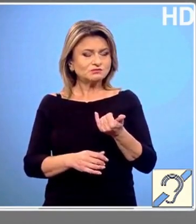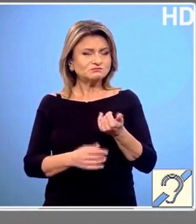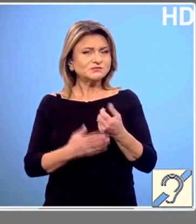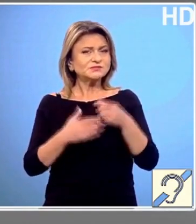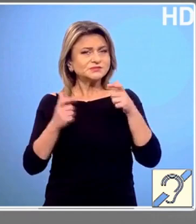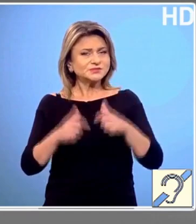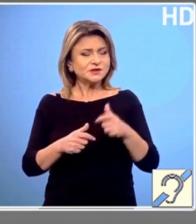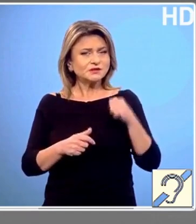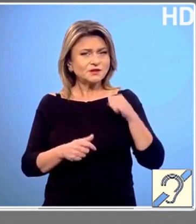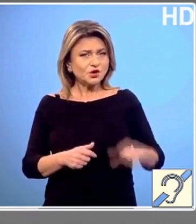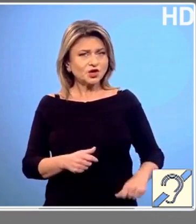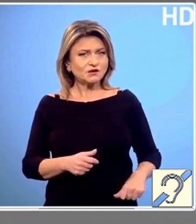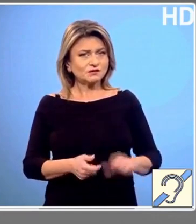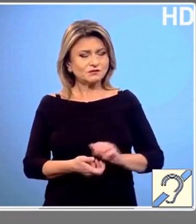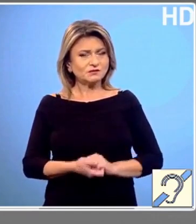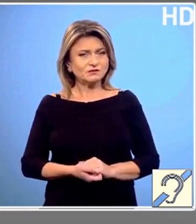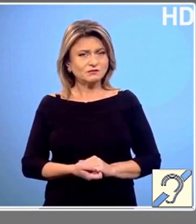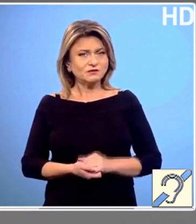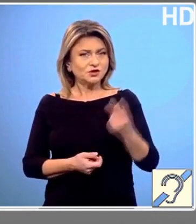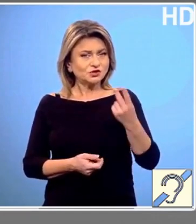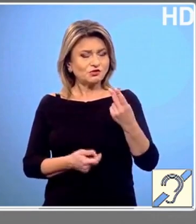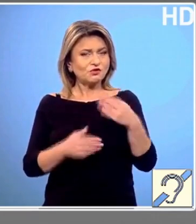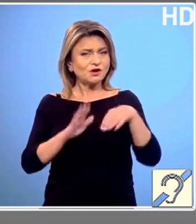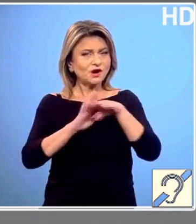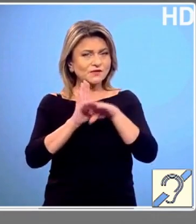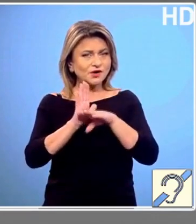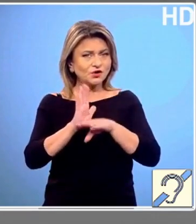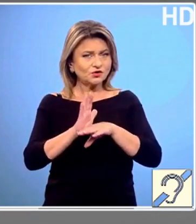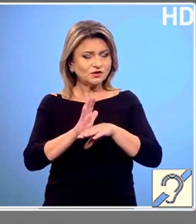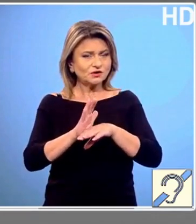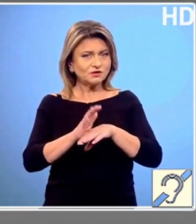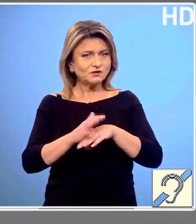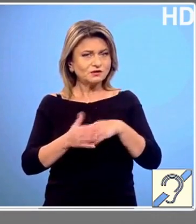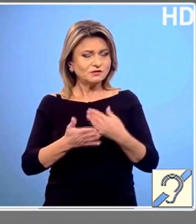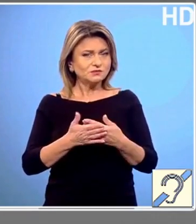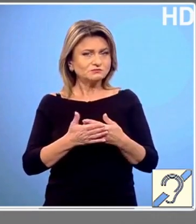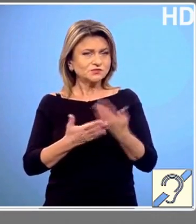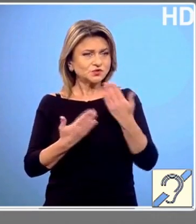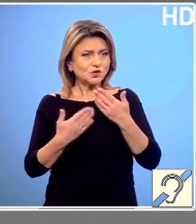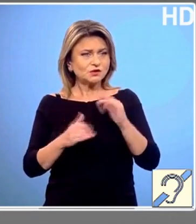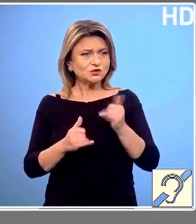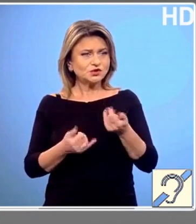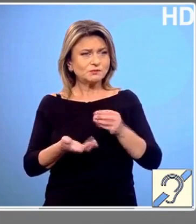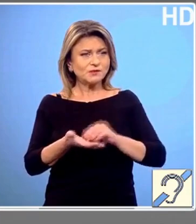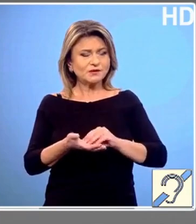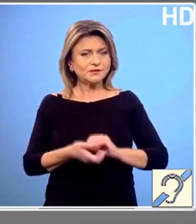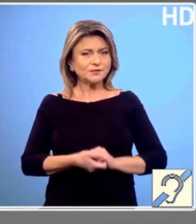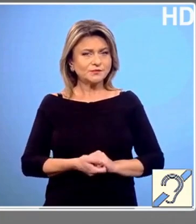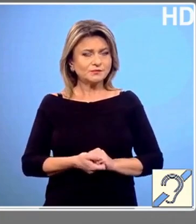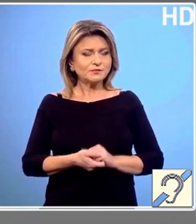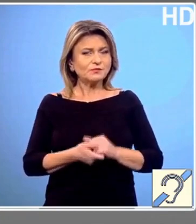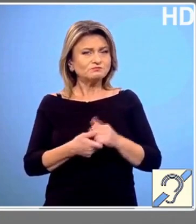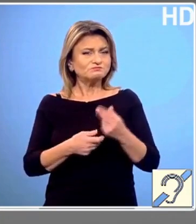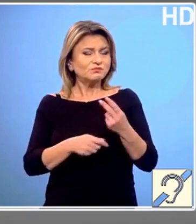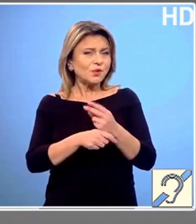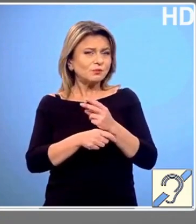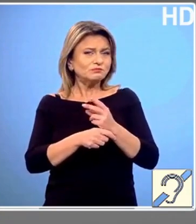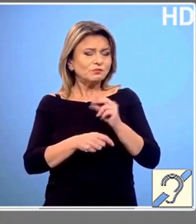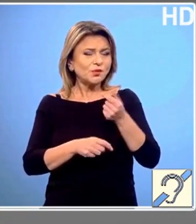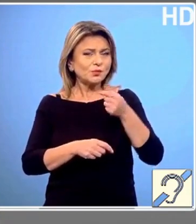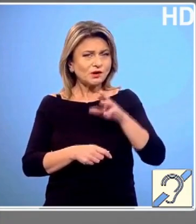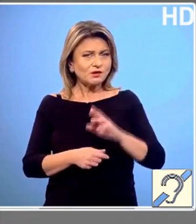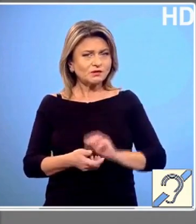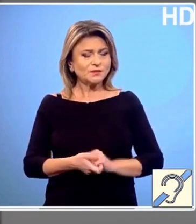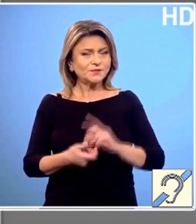democratică, iar mai avem 2 categorii, cea de cel mai implicat Consiliu Școlar și cel mai popular Consiliu Școlar. Fundația